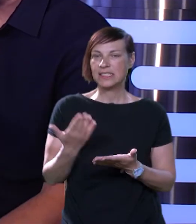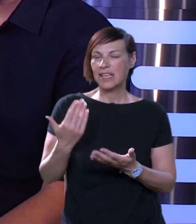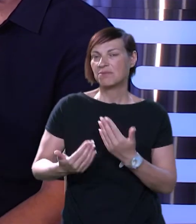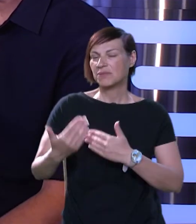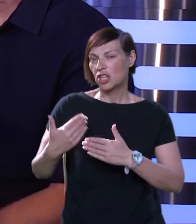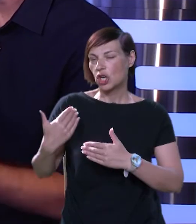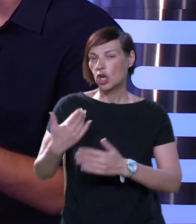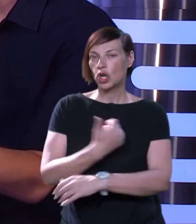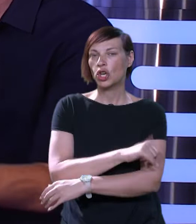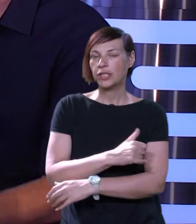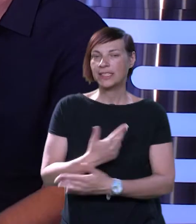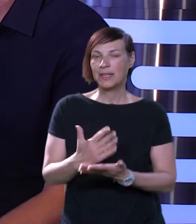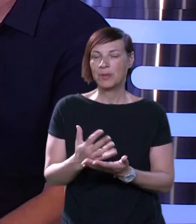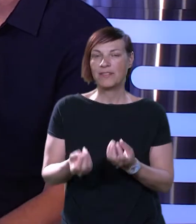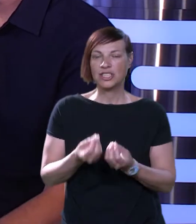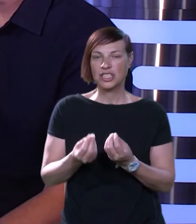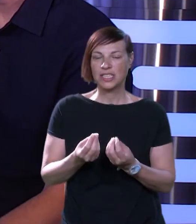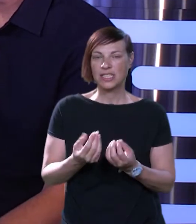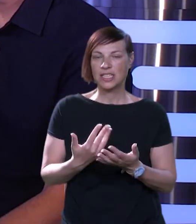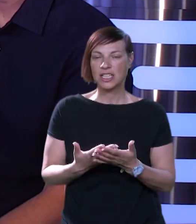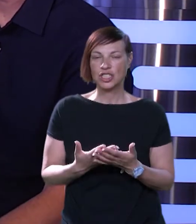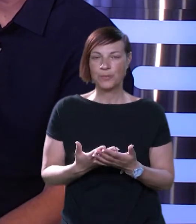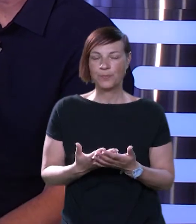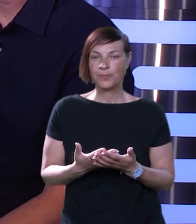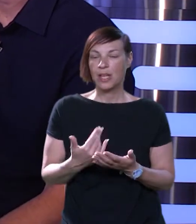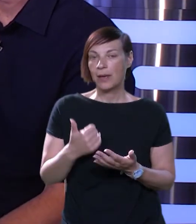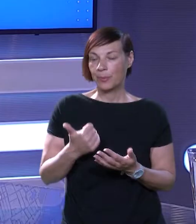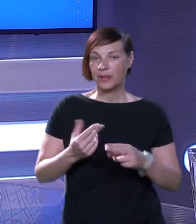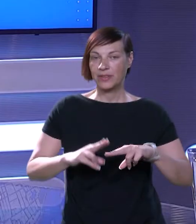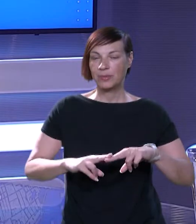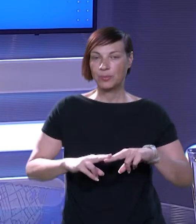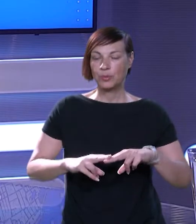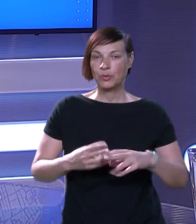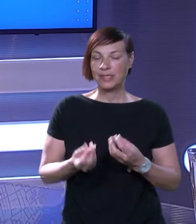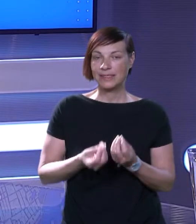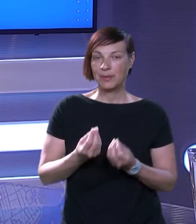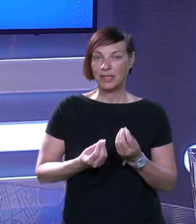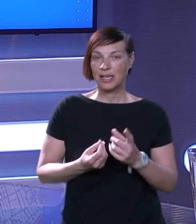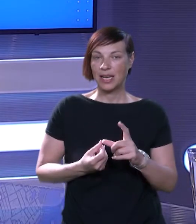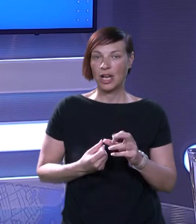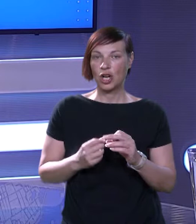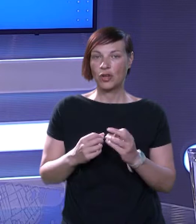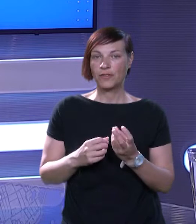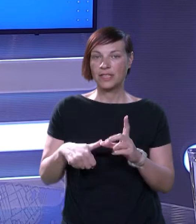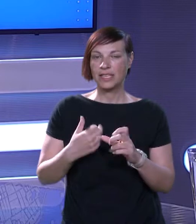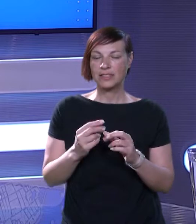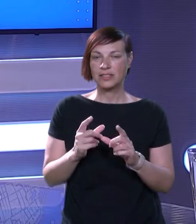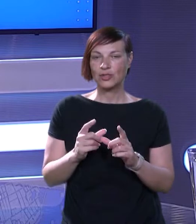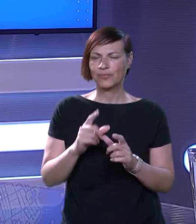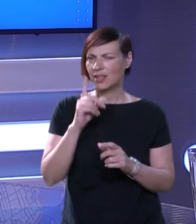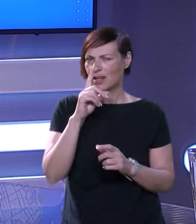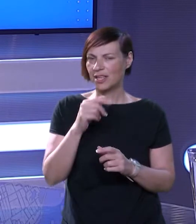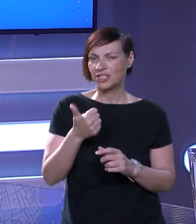godinama i nekako i radila si sa Paolo Mađelijem drugih puno predstava. Ovo mi je prvi put da sam igrala na Lovrijencu. Paolo kad je došao,